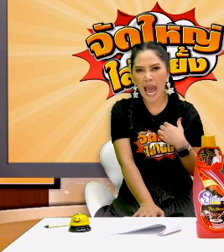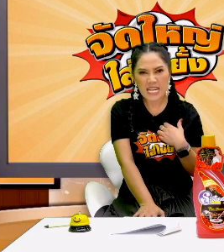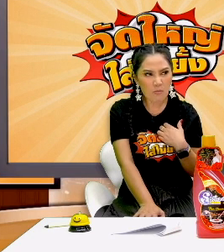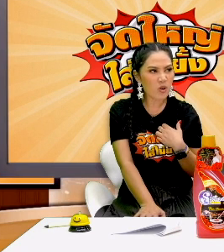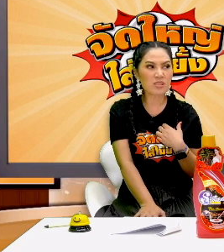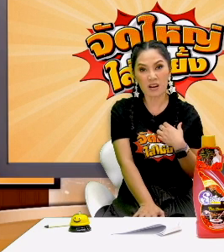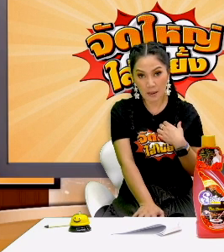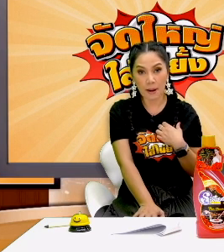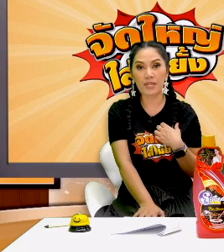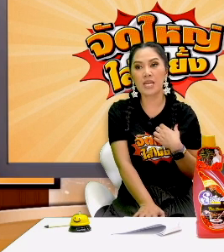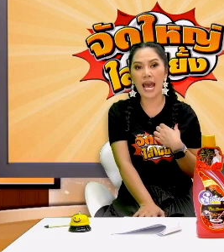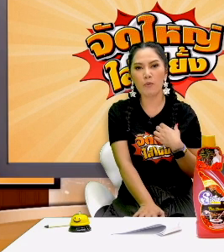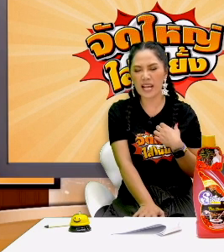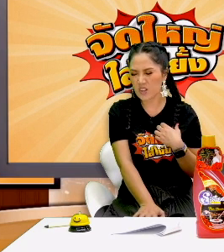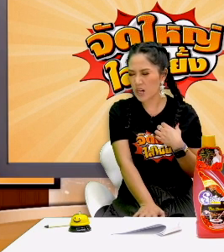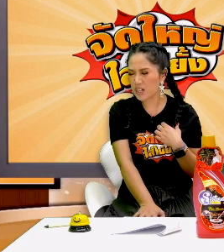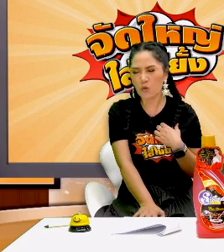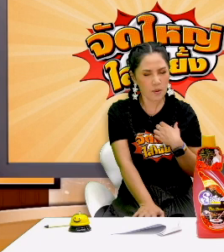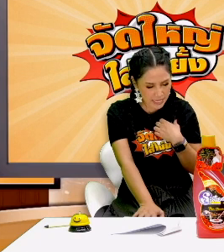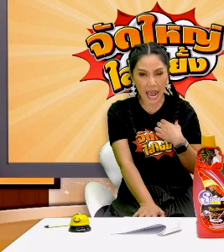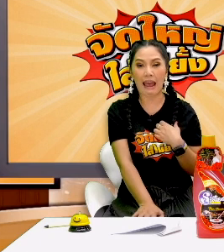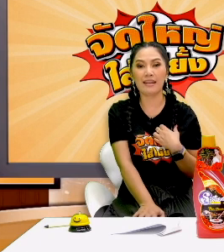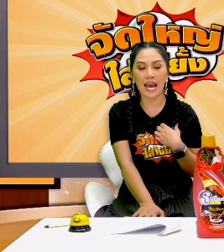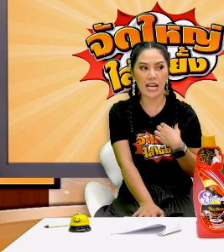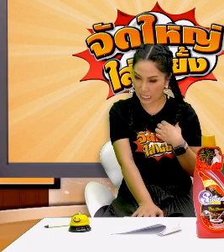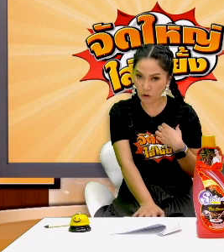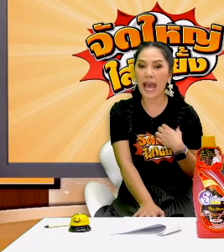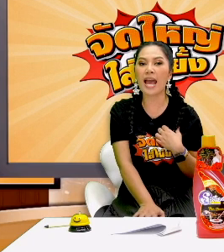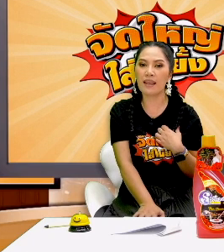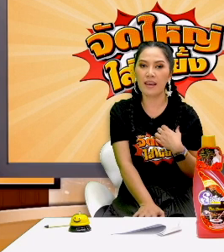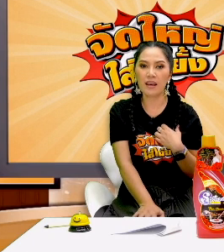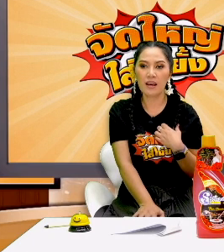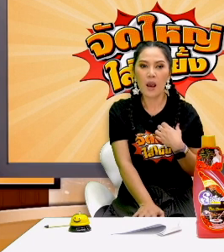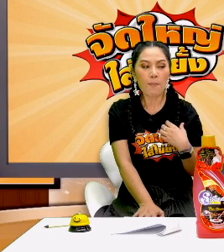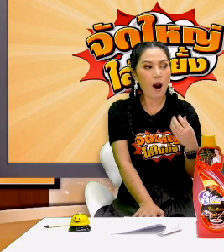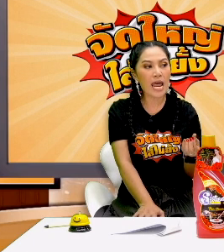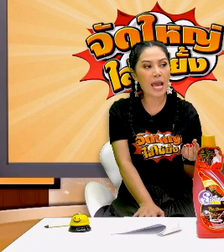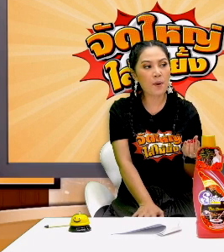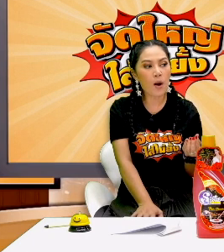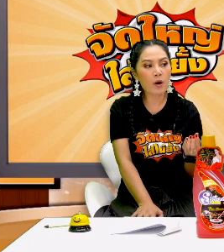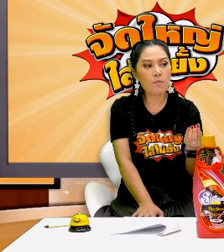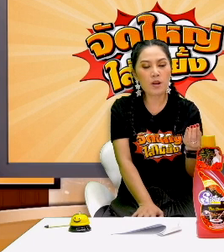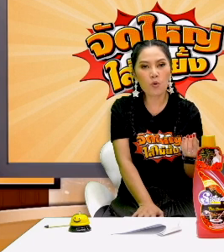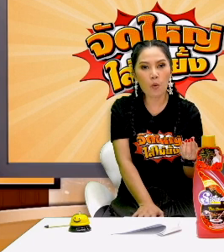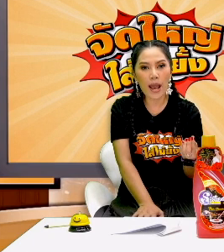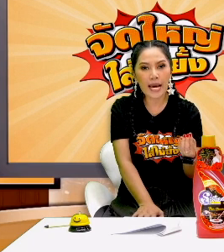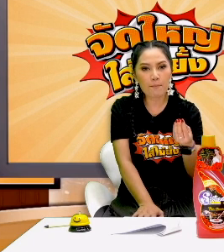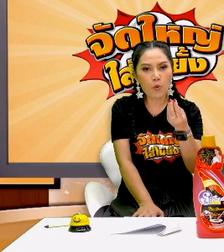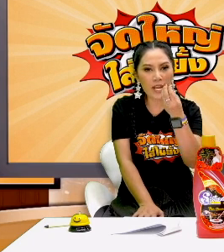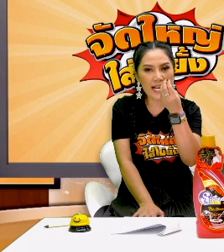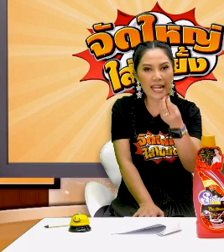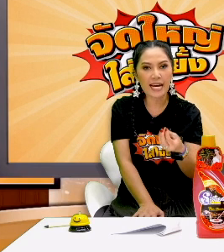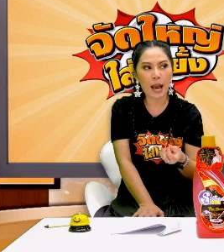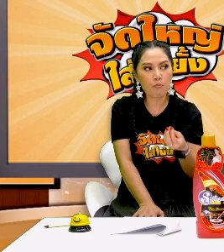อย่าให้กมลเจออะไรแบบนี้นะเวลาเจอนี่คือลุกขึ้นไปด่าเลยนะด่าต่อหน้าเลยเพราะอะไรเพราะว่าคุณไม่รู้หรอกว่าไอ้ค